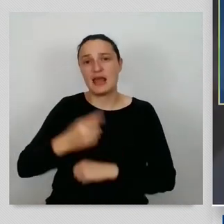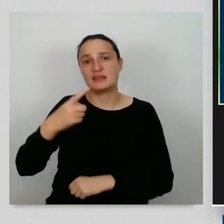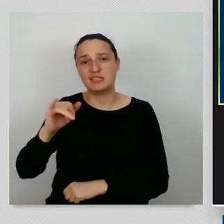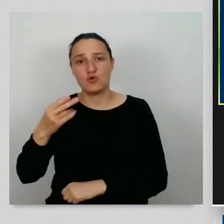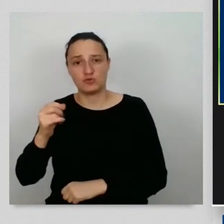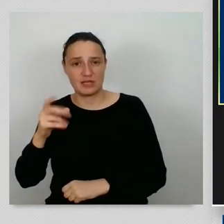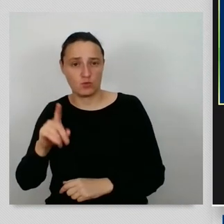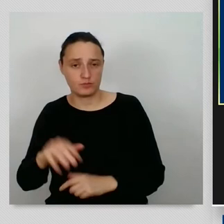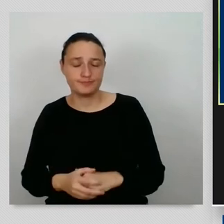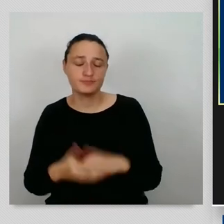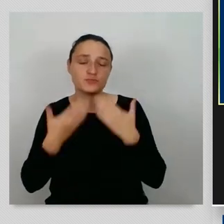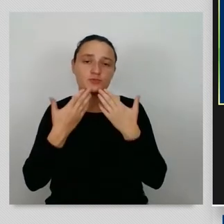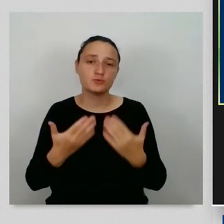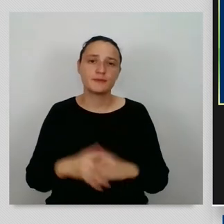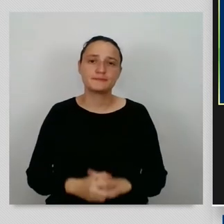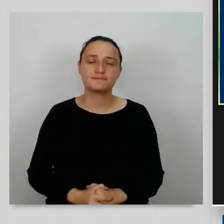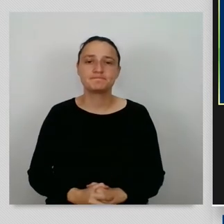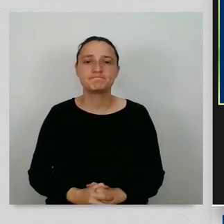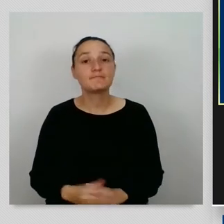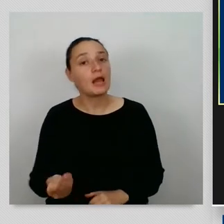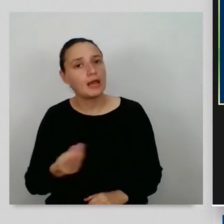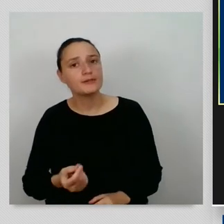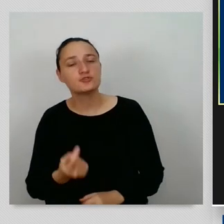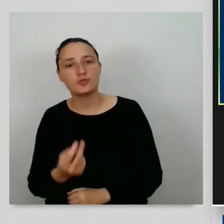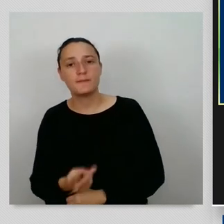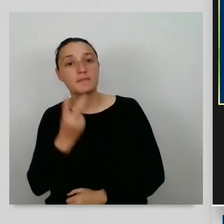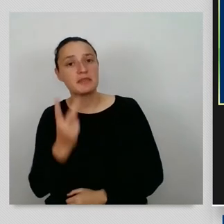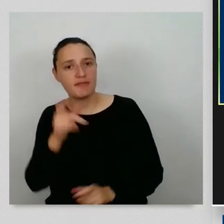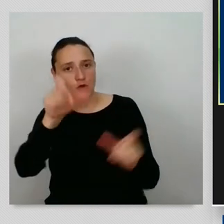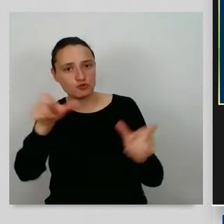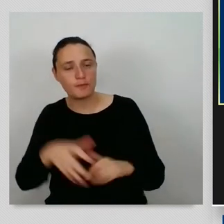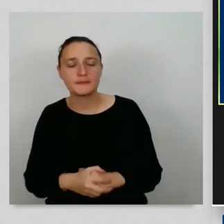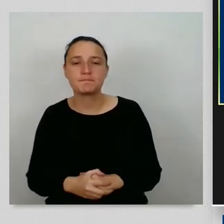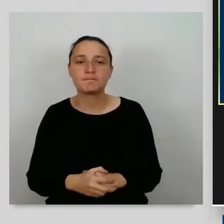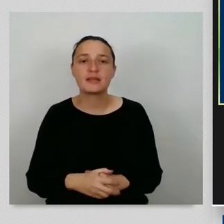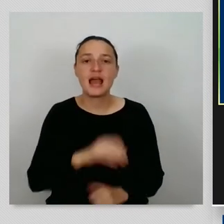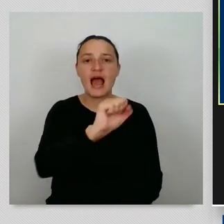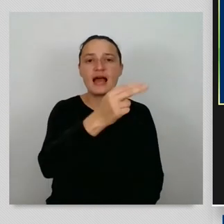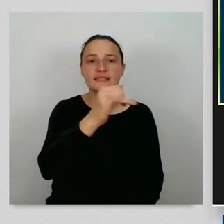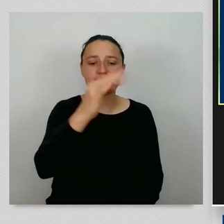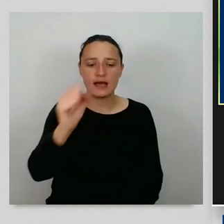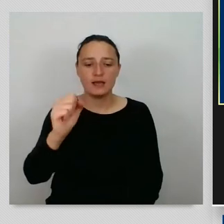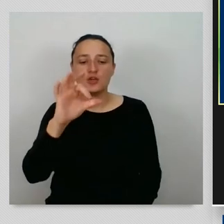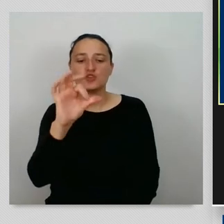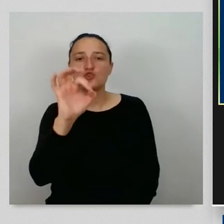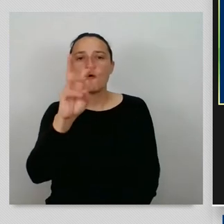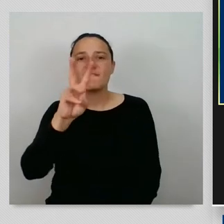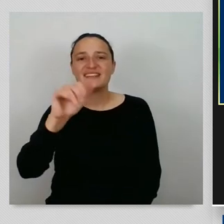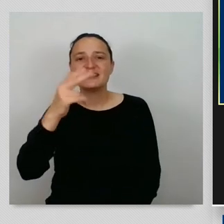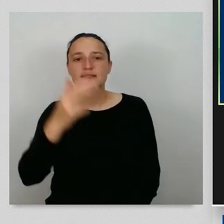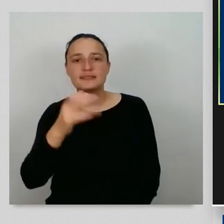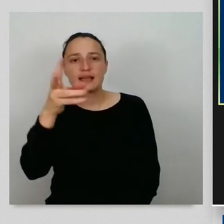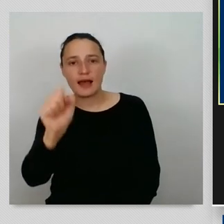Dziękuję serdecznie. Jeszcze dwa głosy w tej pierwszej rundzie. Pani Anita Sowińska, Nowa Lewica.